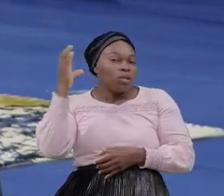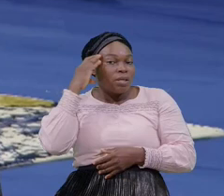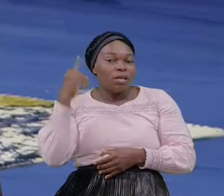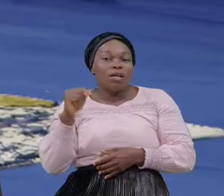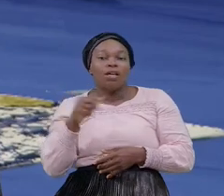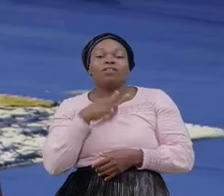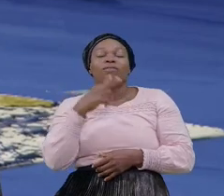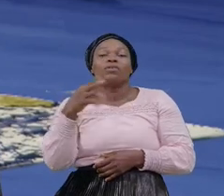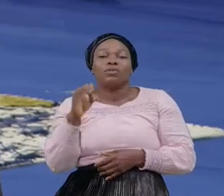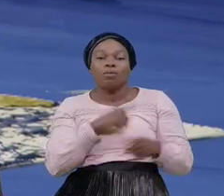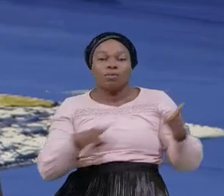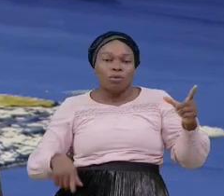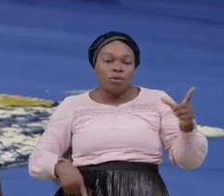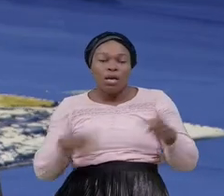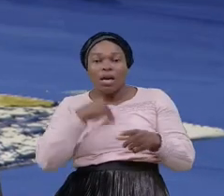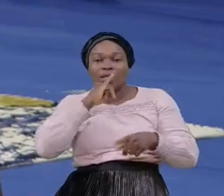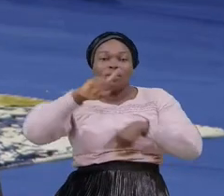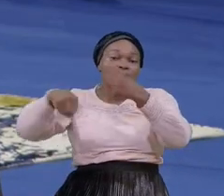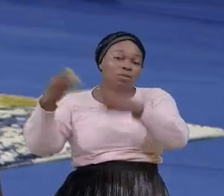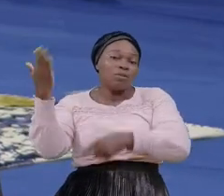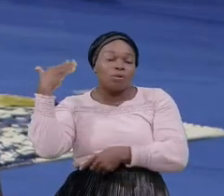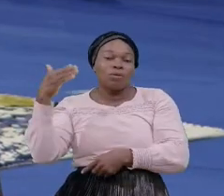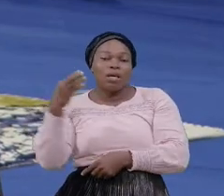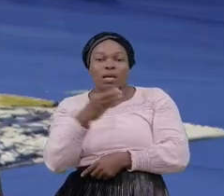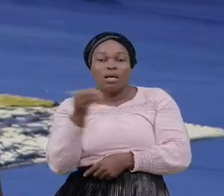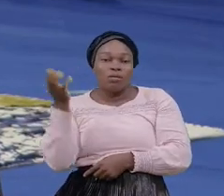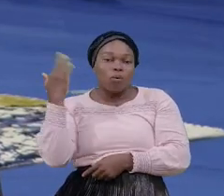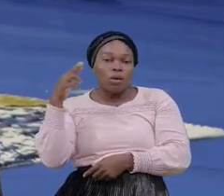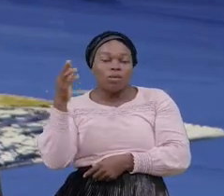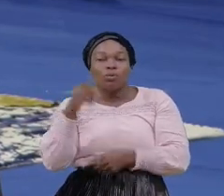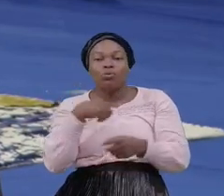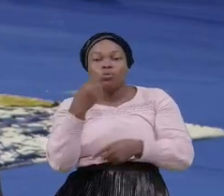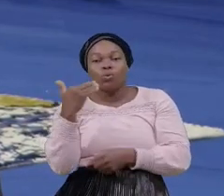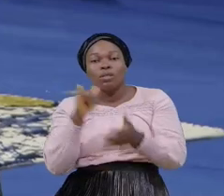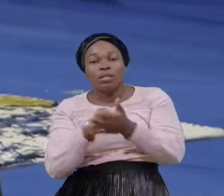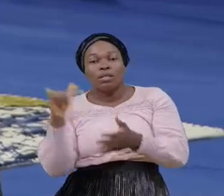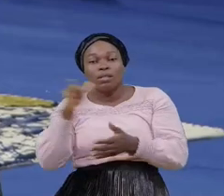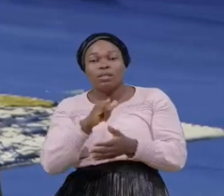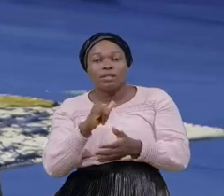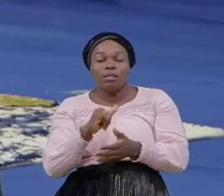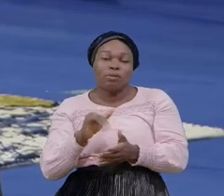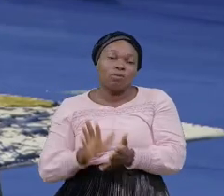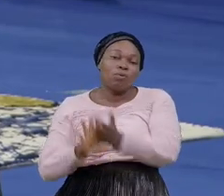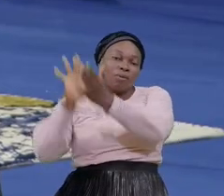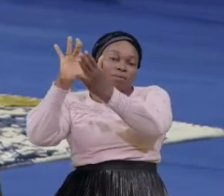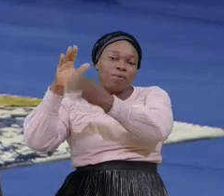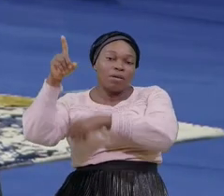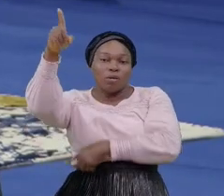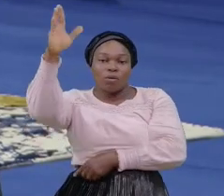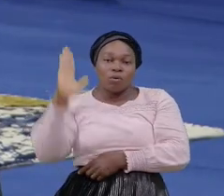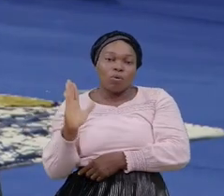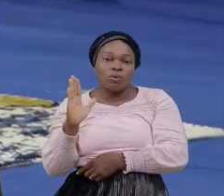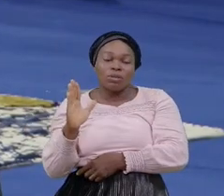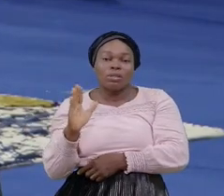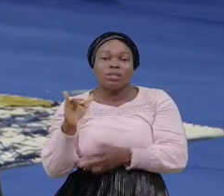fuir. Et c'est dit que, et glorifiait Dieu, disant,